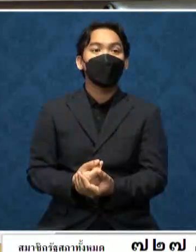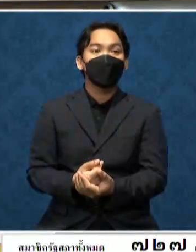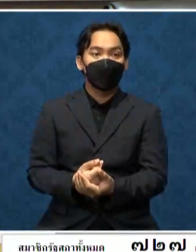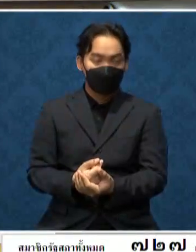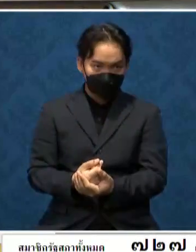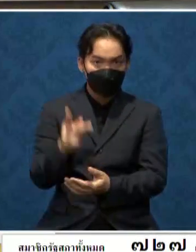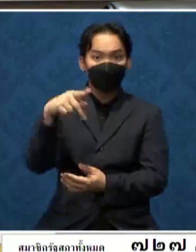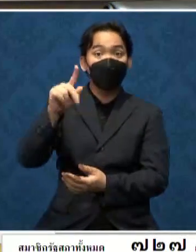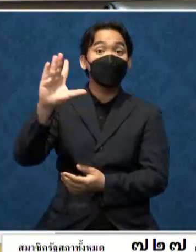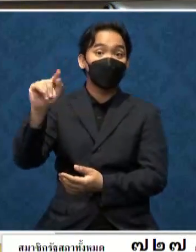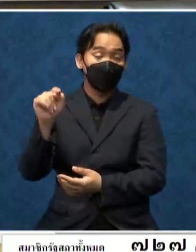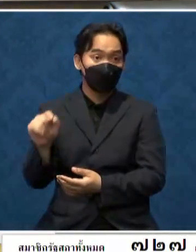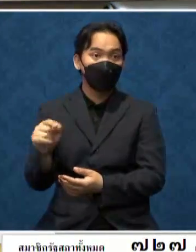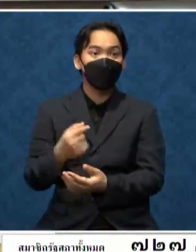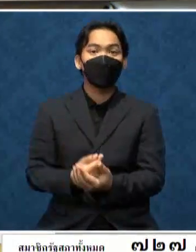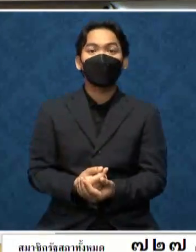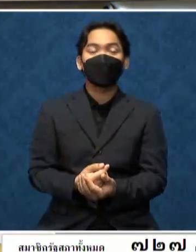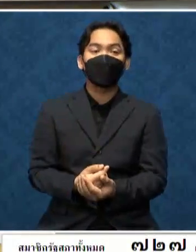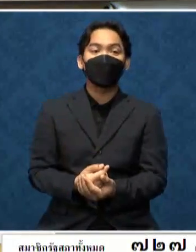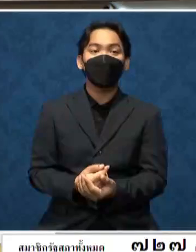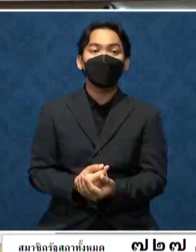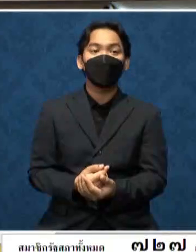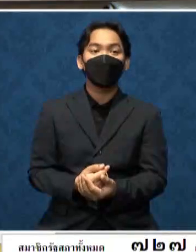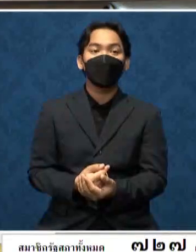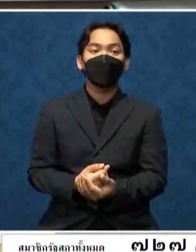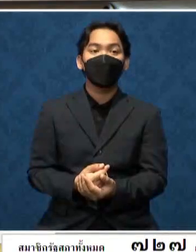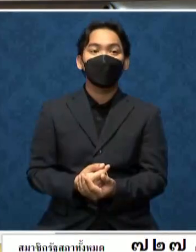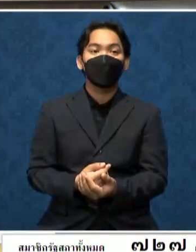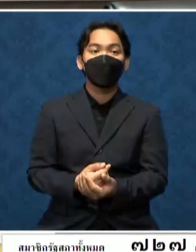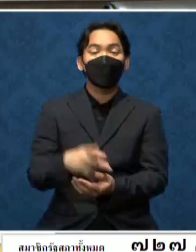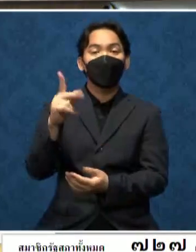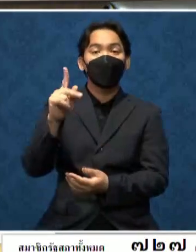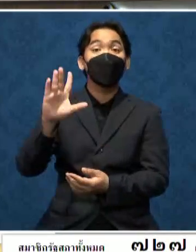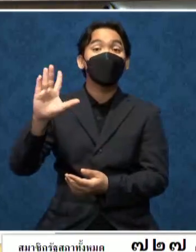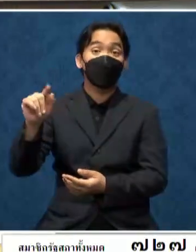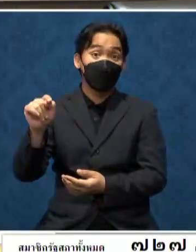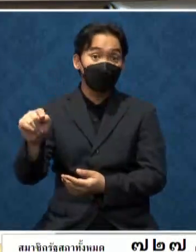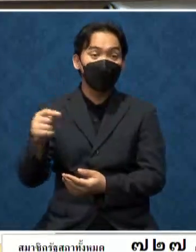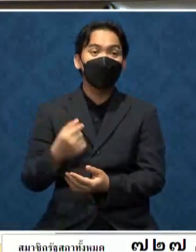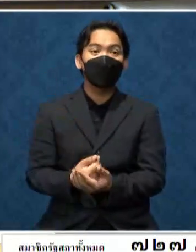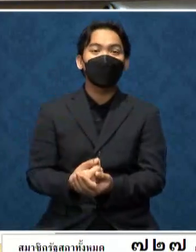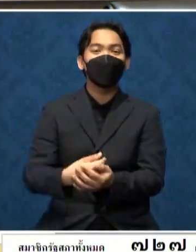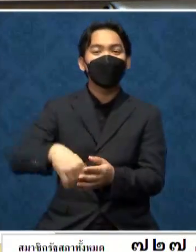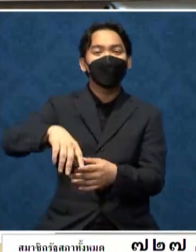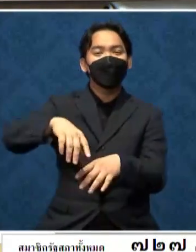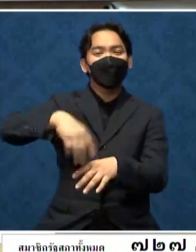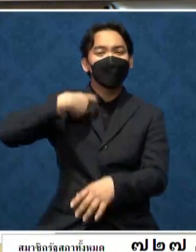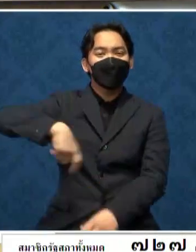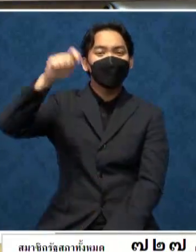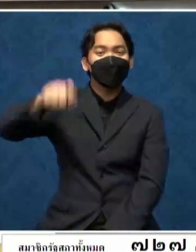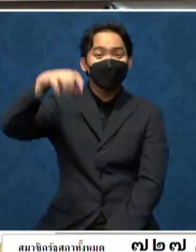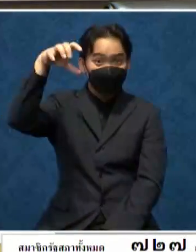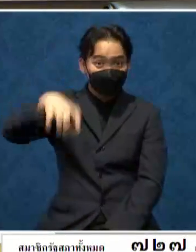การทุจริตในภาครัฐคณะกรรมการป้องกันและปราบปรามการทุจริตแห่งชาติสารองค์กรอัยการ